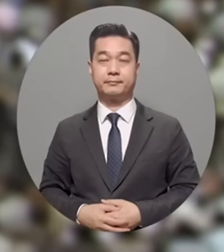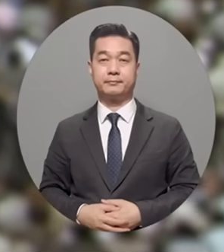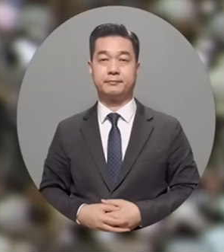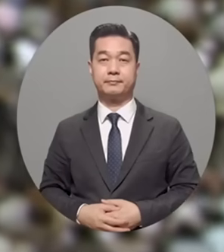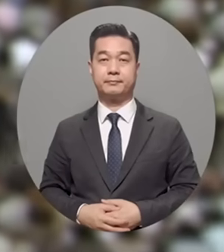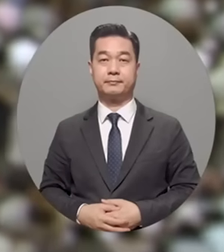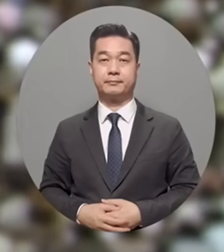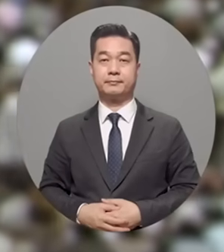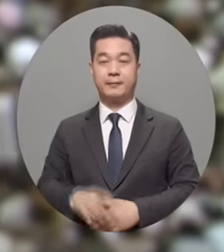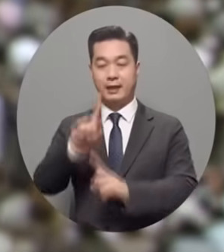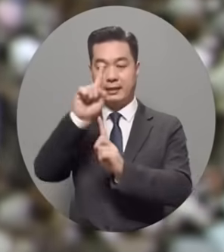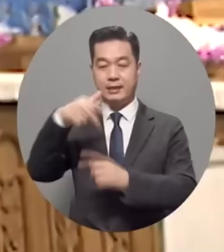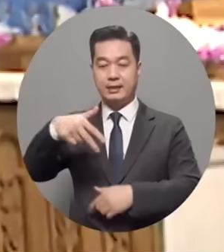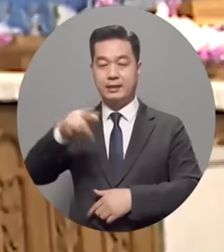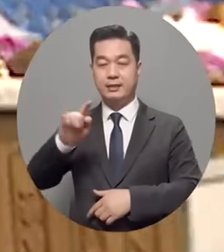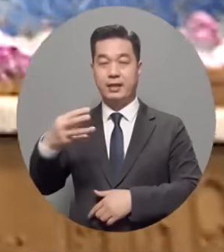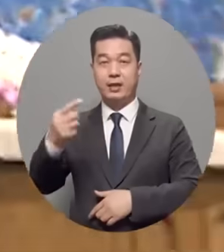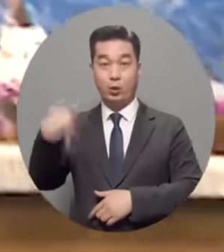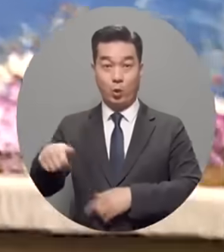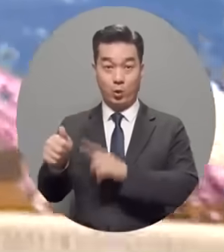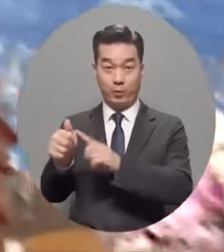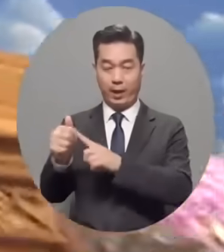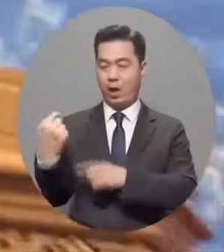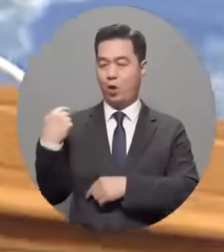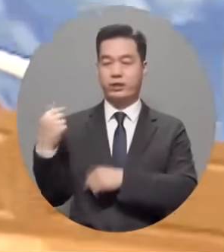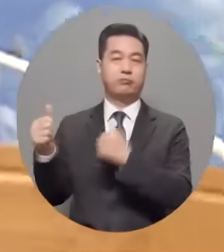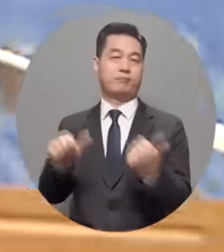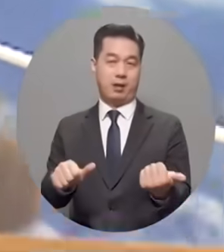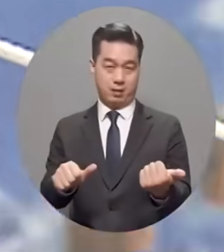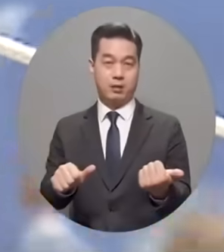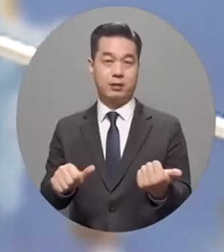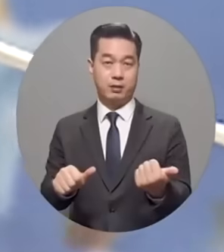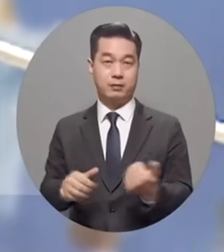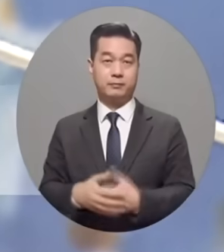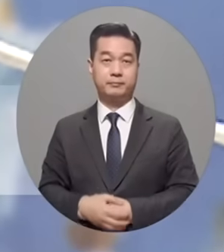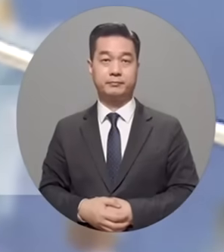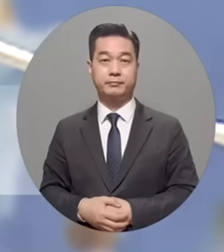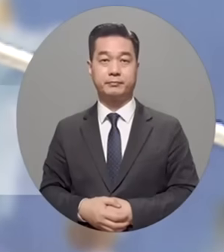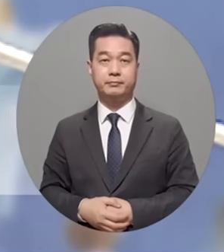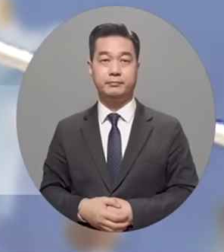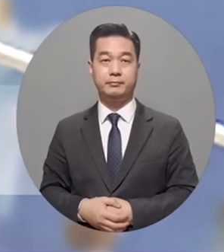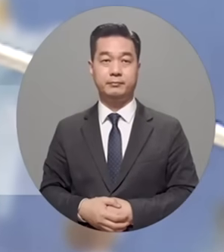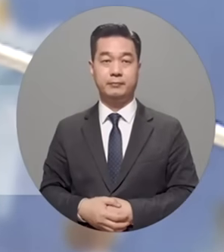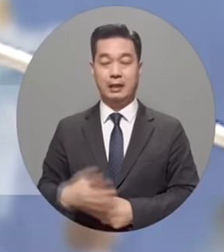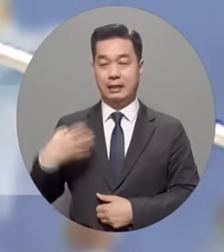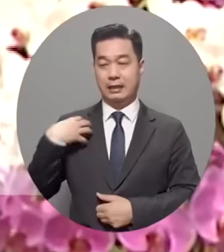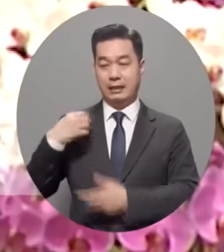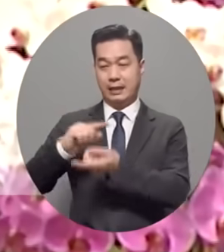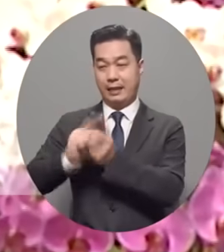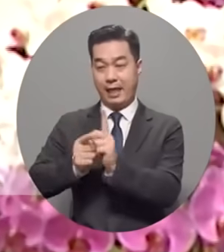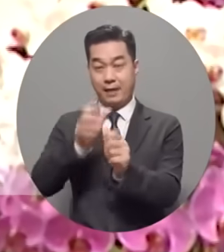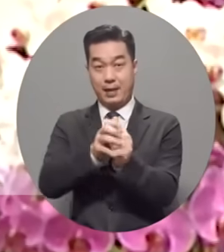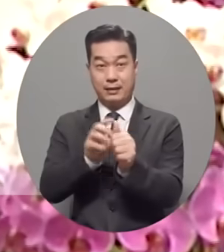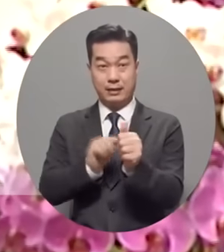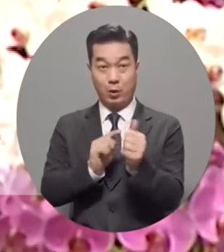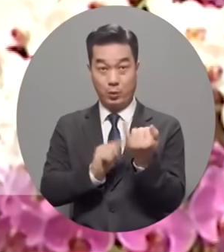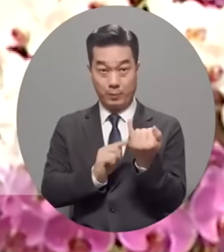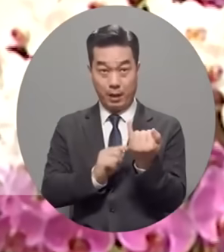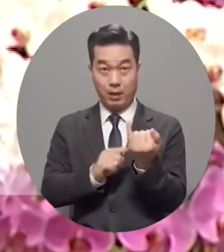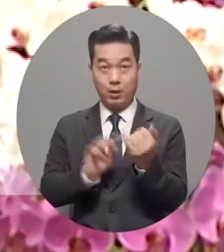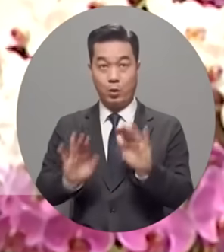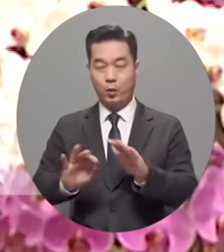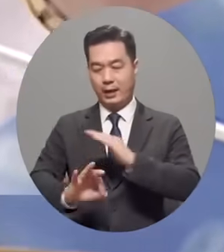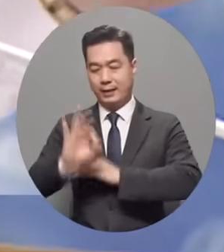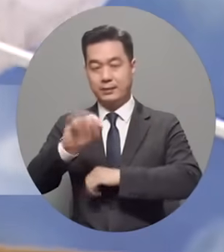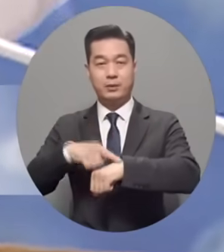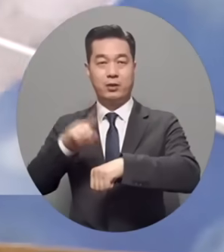이재록 만민중앙교회 목사가 어제 사망했습니다. 이수신 당회장 직무대행은 어제 예배에서 오늘 아침 11시쯤 이